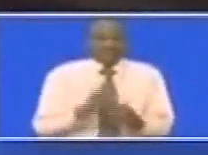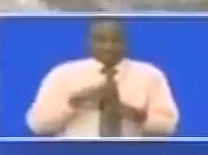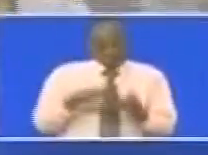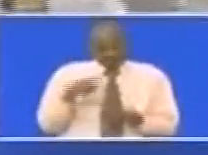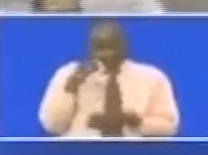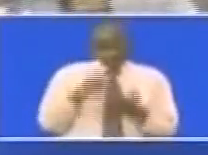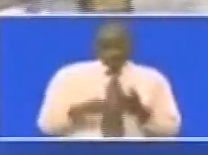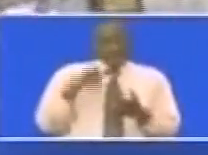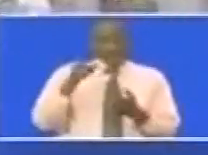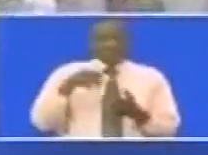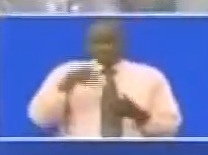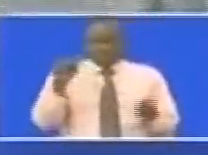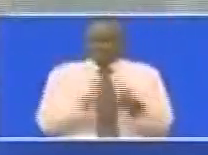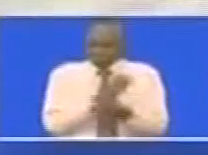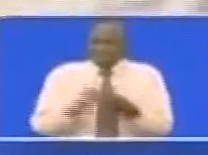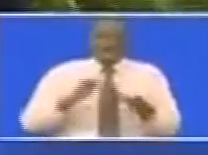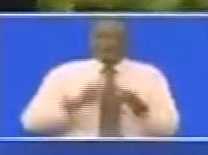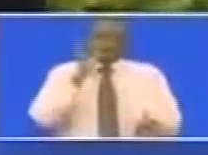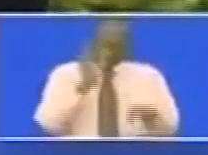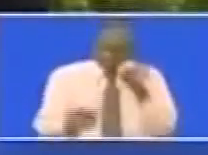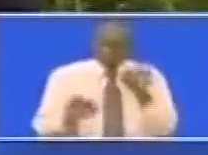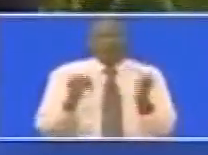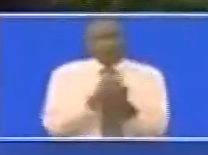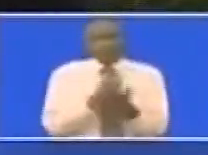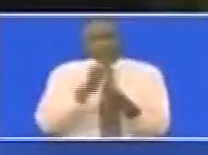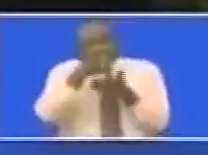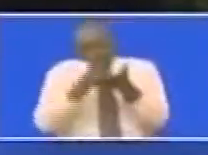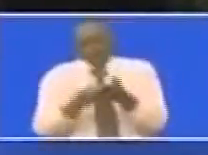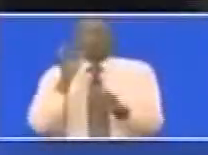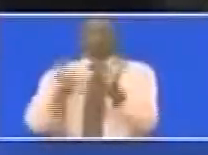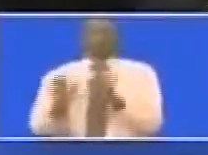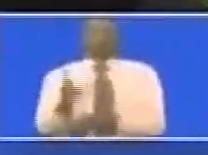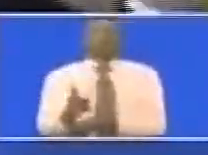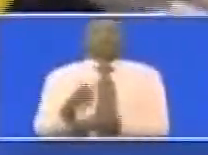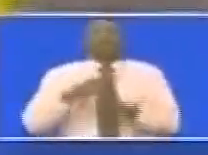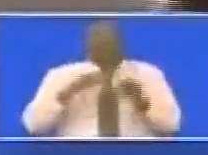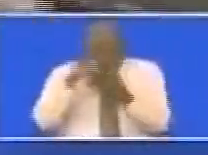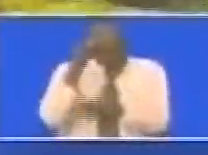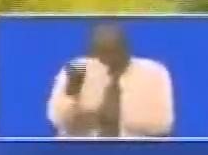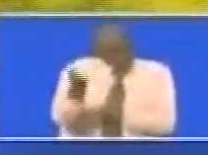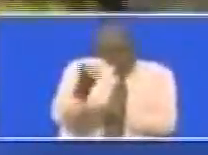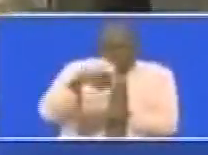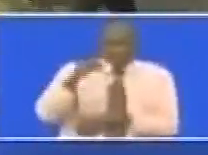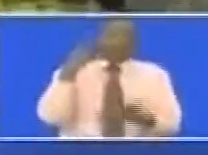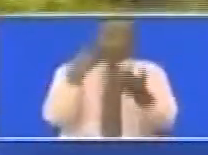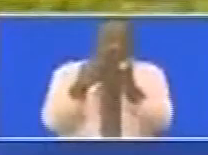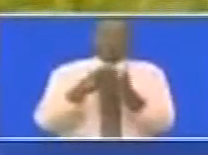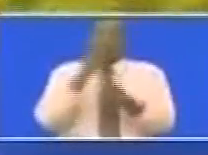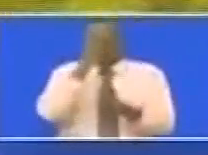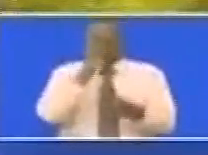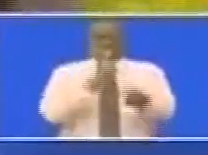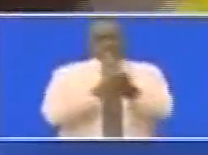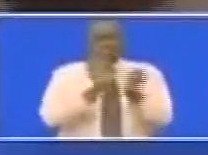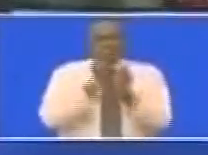hasara chuo kimepata ni kuteketezwa kwa sehemu ya afisi. Hata hivyo, wapo wanafunzi waliotiwa nguvuni na polisi